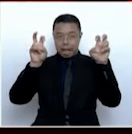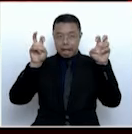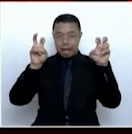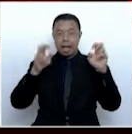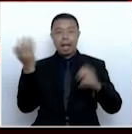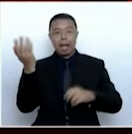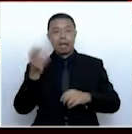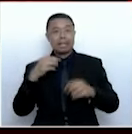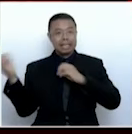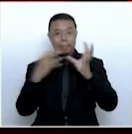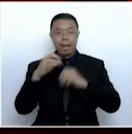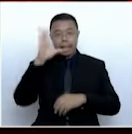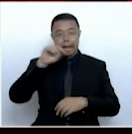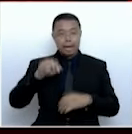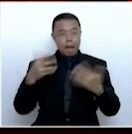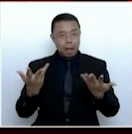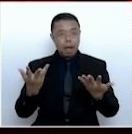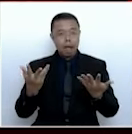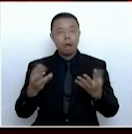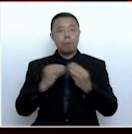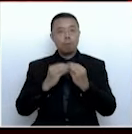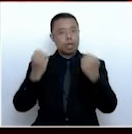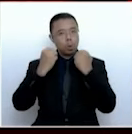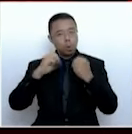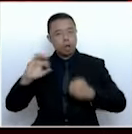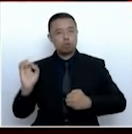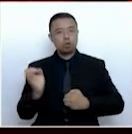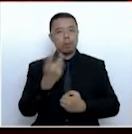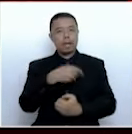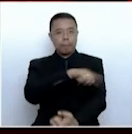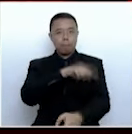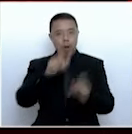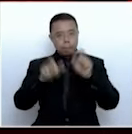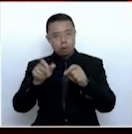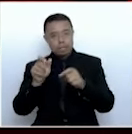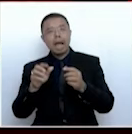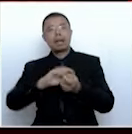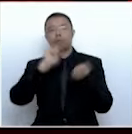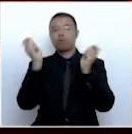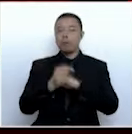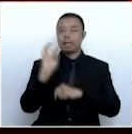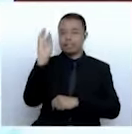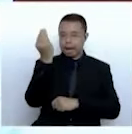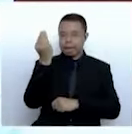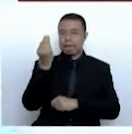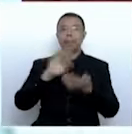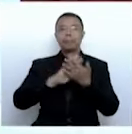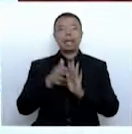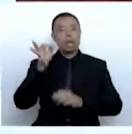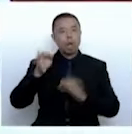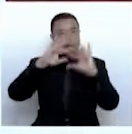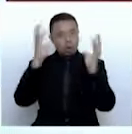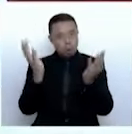tema bahasan hari ini adalah penguatan sumber daya manusia dan transformasi Jakarta sebagai